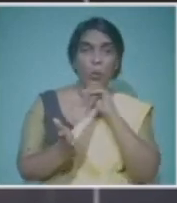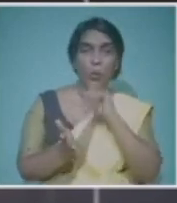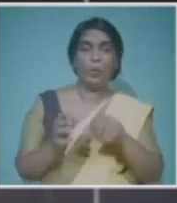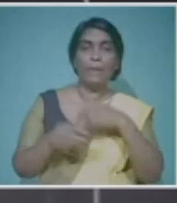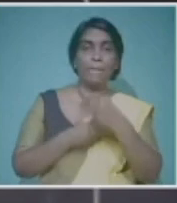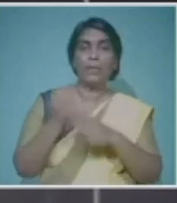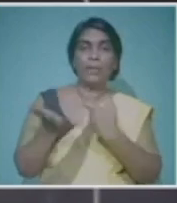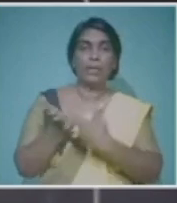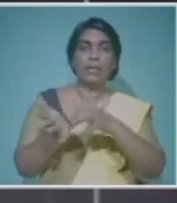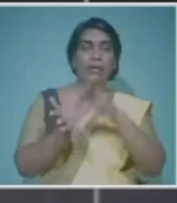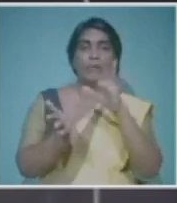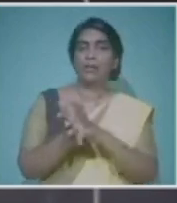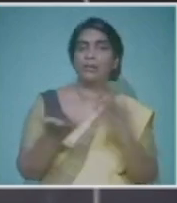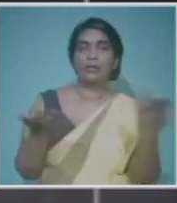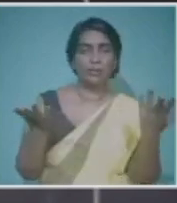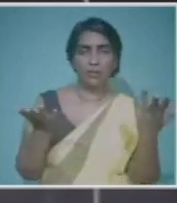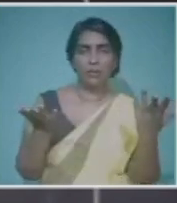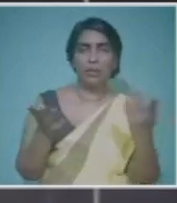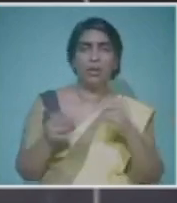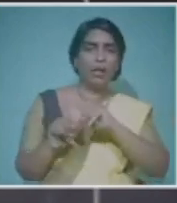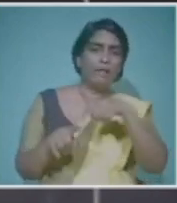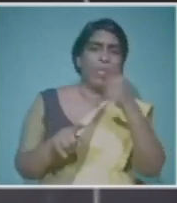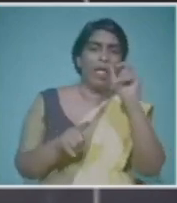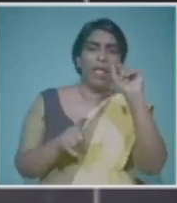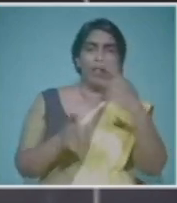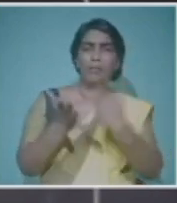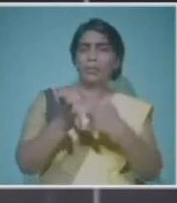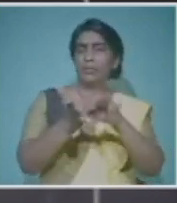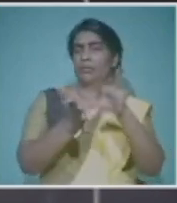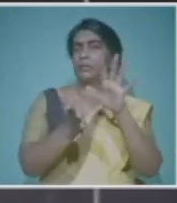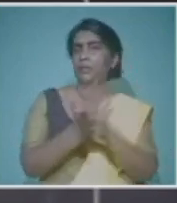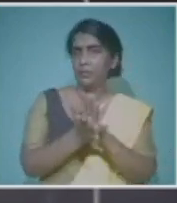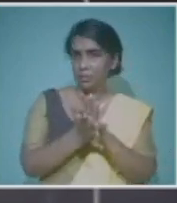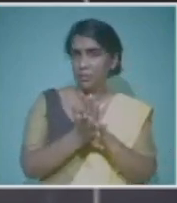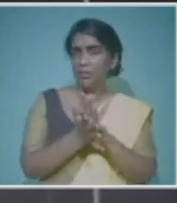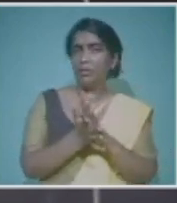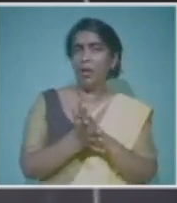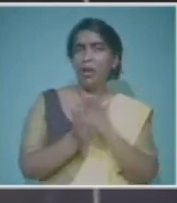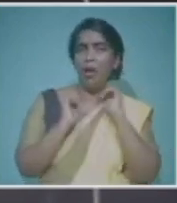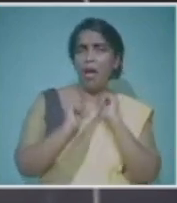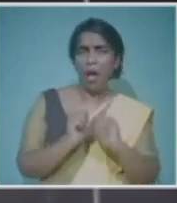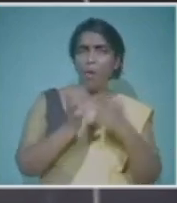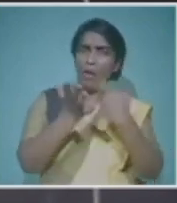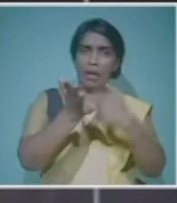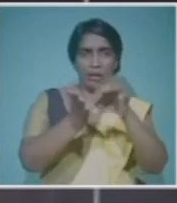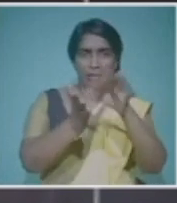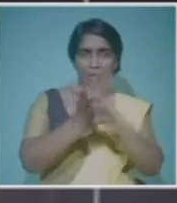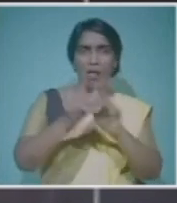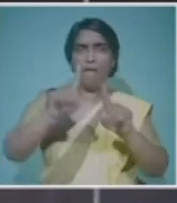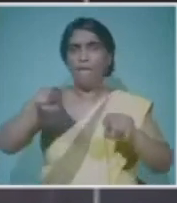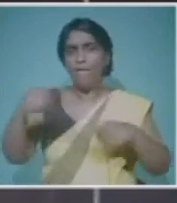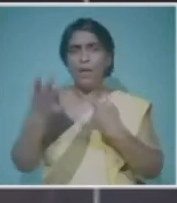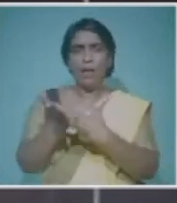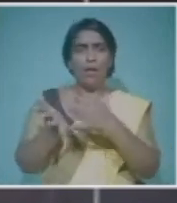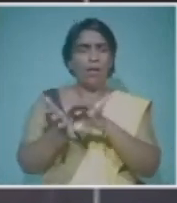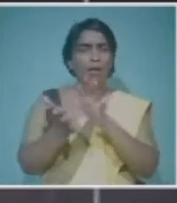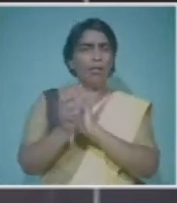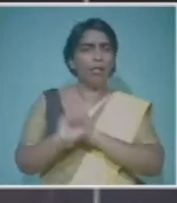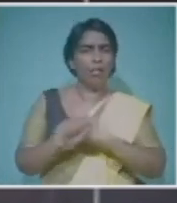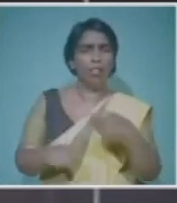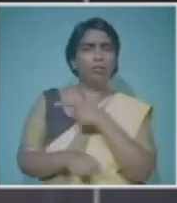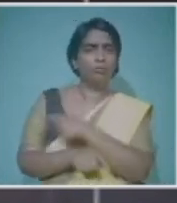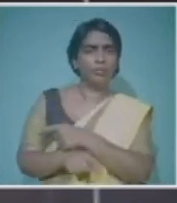නොවෙයි ලියාපදිංචි වෙලා තිබුණේ ස්වෙක් ඒජී කියලා ආයතනයක් එතකොට කොහොමද ලියාපදිංචි නොවෙච්ච